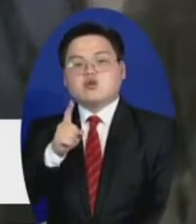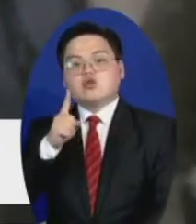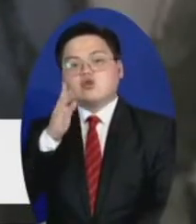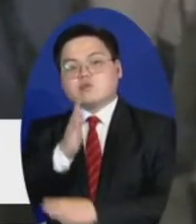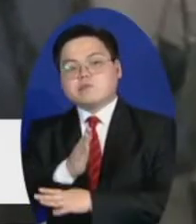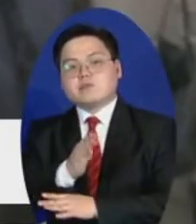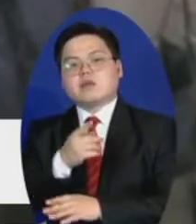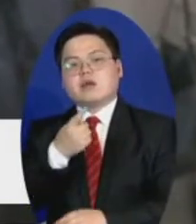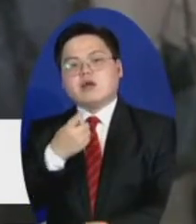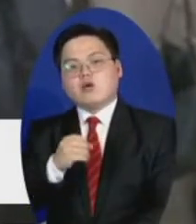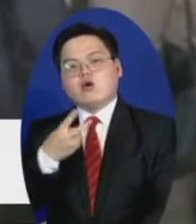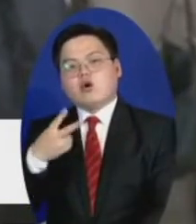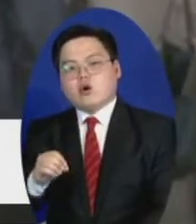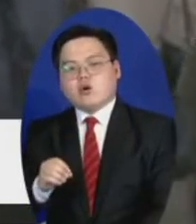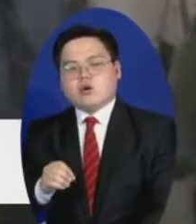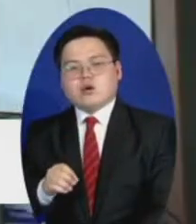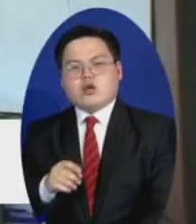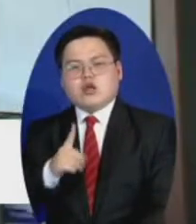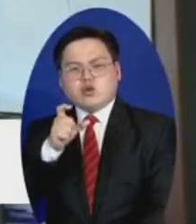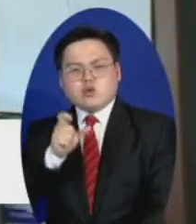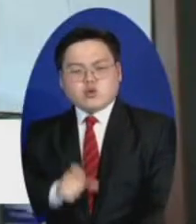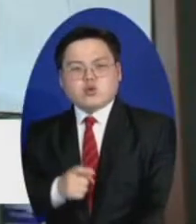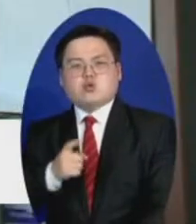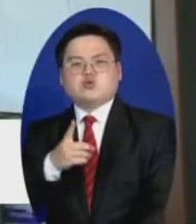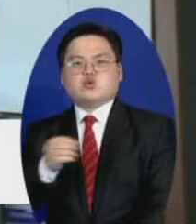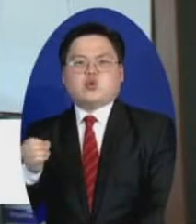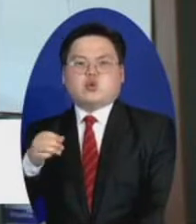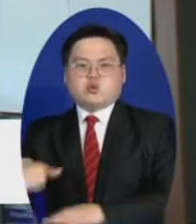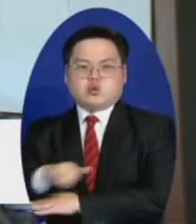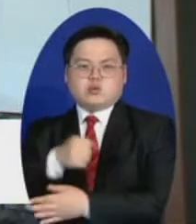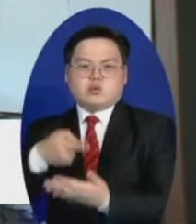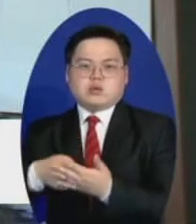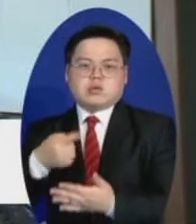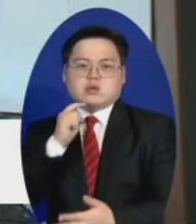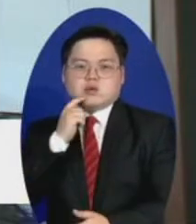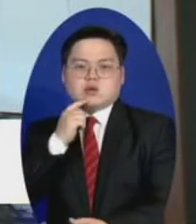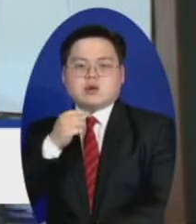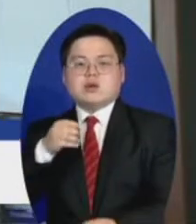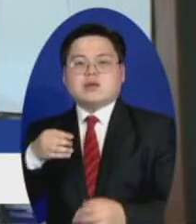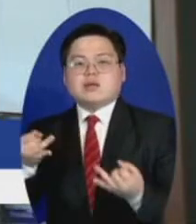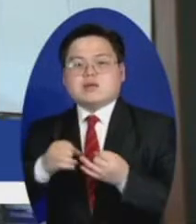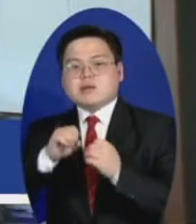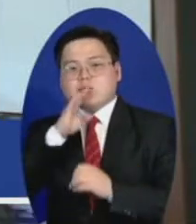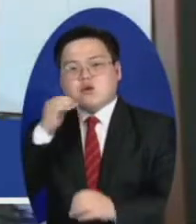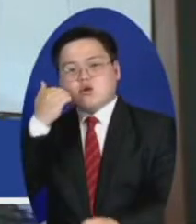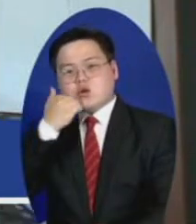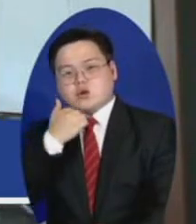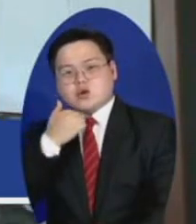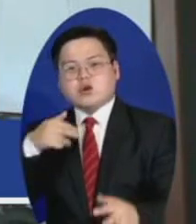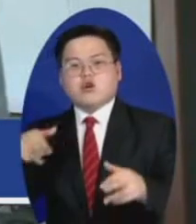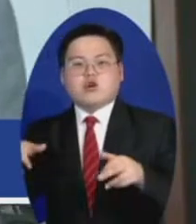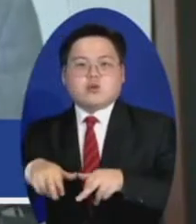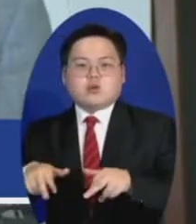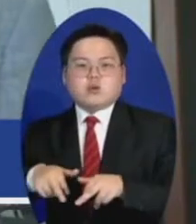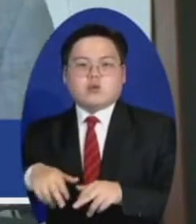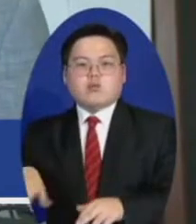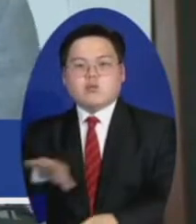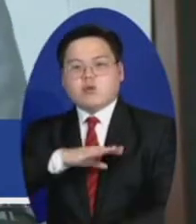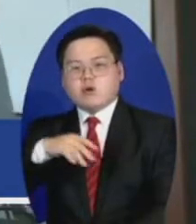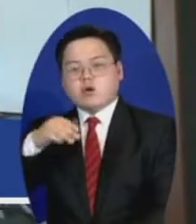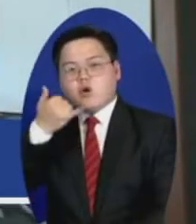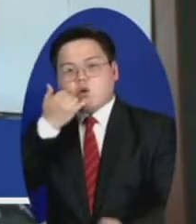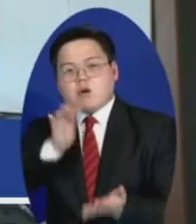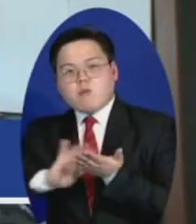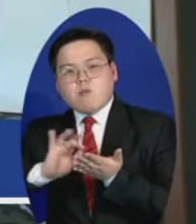байгаа. Улсын бүртгэлийнх нь 100 гаруй хүнд нэг албаач үйлчилж байгаа гэх юм уу. Цахимжилт хийхээр чи мэдээж ахмад наснууд хөдөлгөөний бэрхшээлтэй эргэд за одоо бүгдээрээ бол